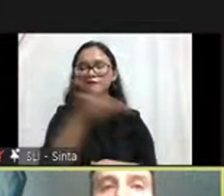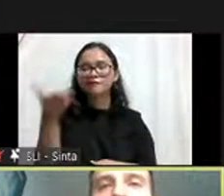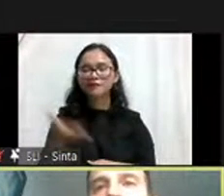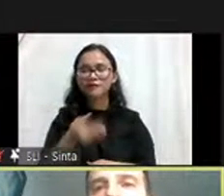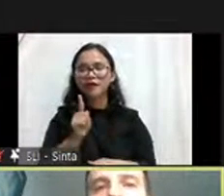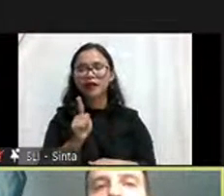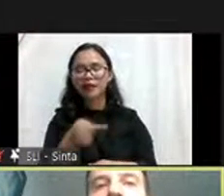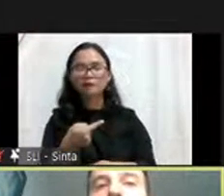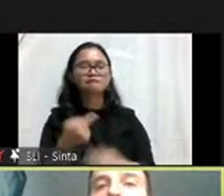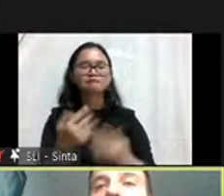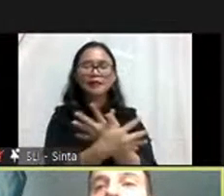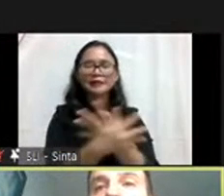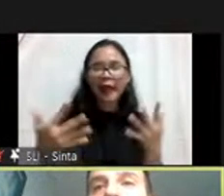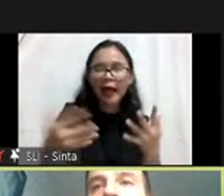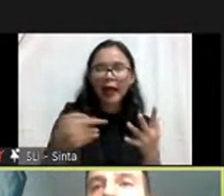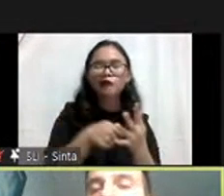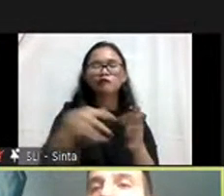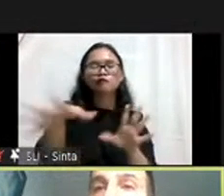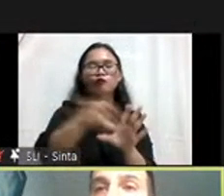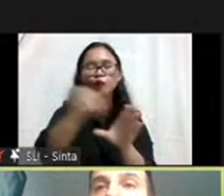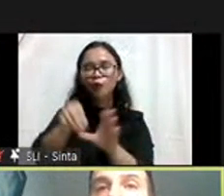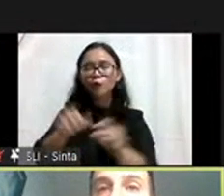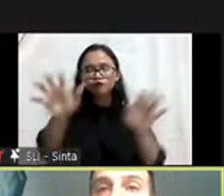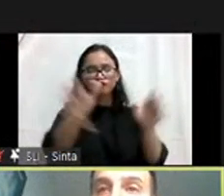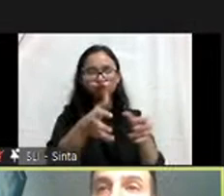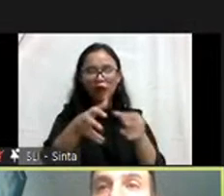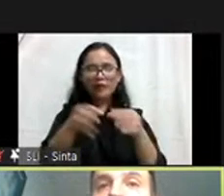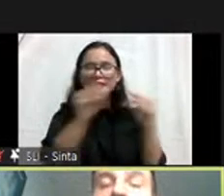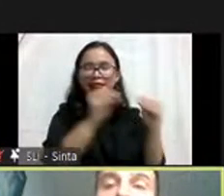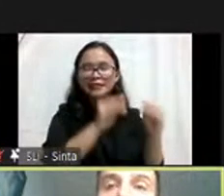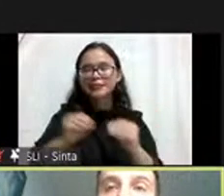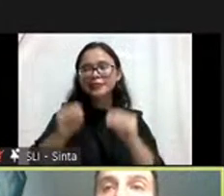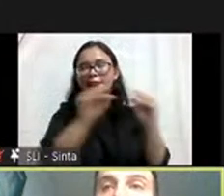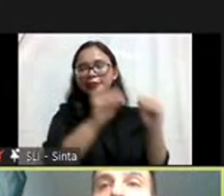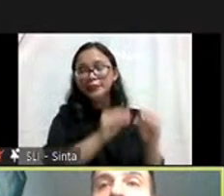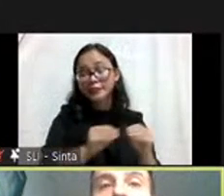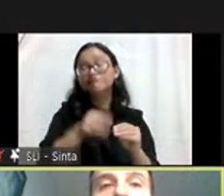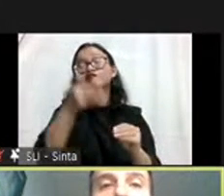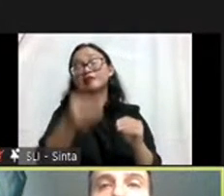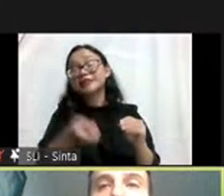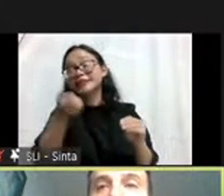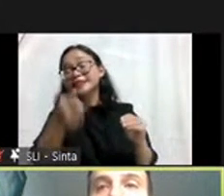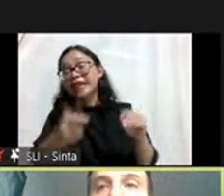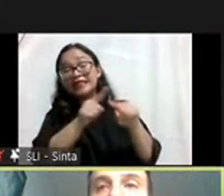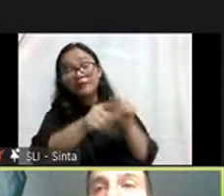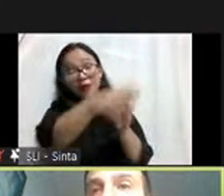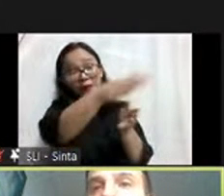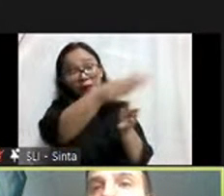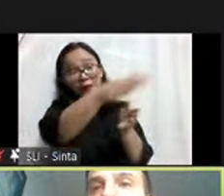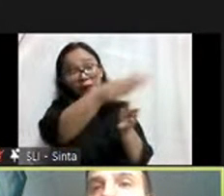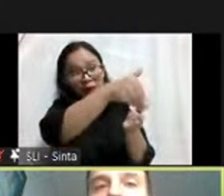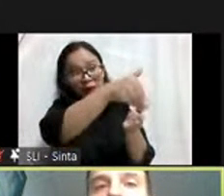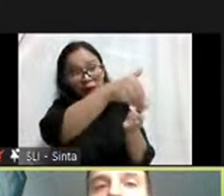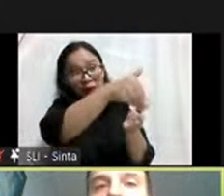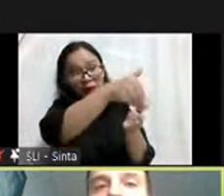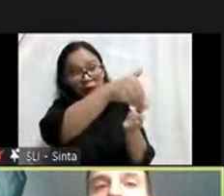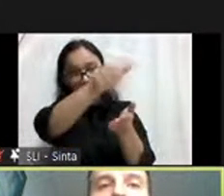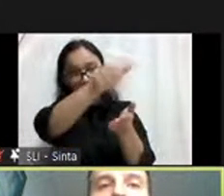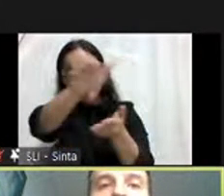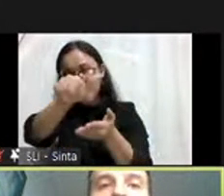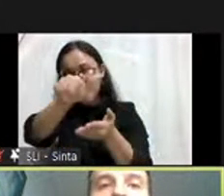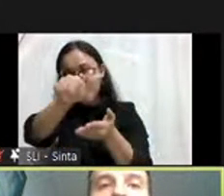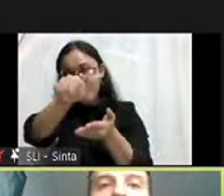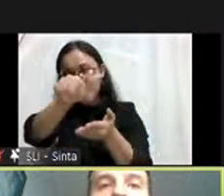berkumpul kemudian ee membahas mengenai hal ini ini hanya menjadi ringkasan singkat tapi saya rasa masukan dari mereka itu sangat berguna untuk